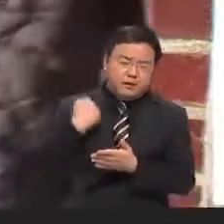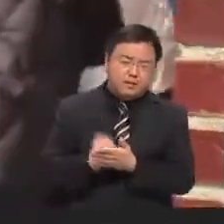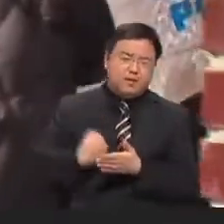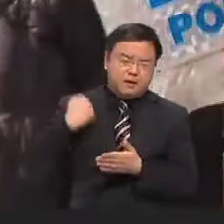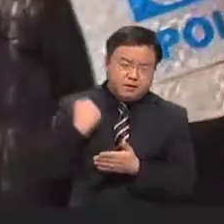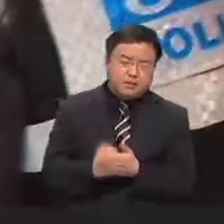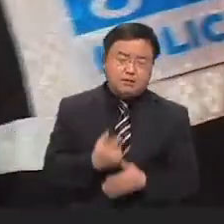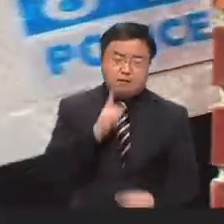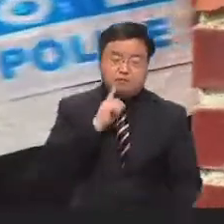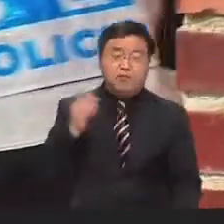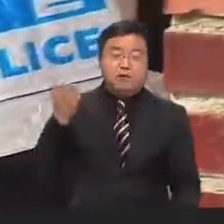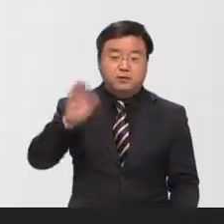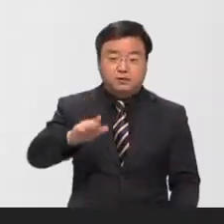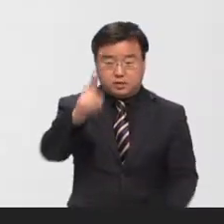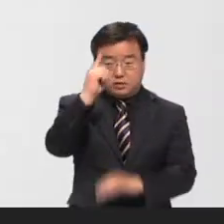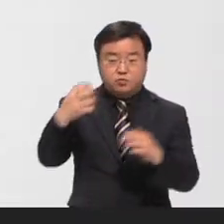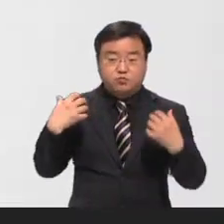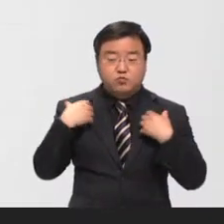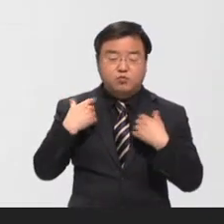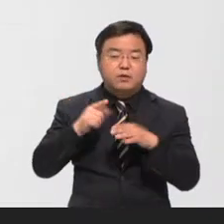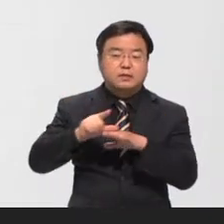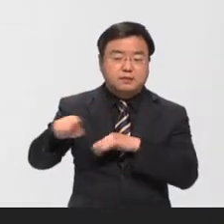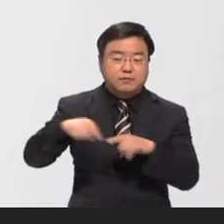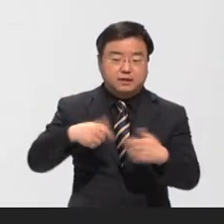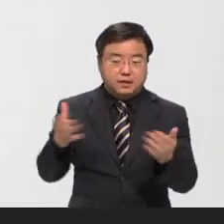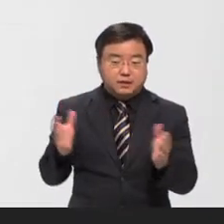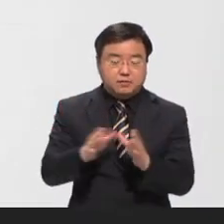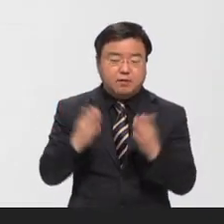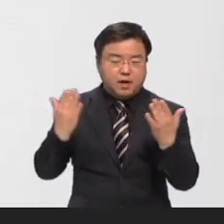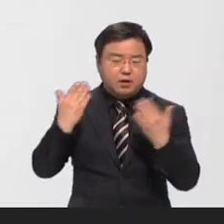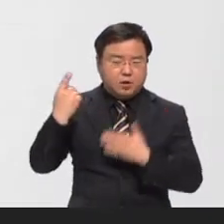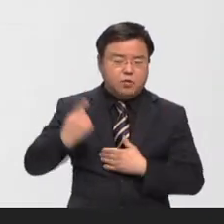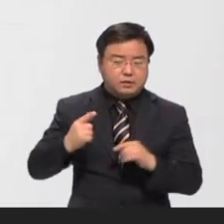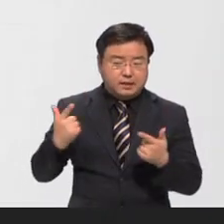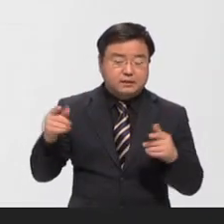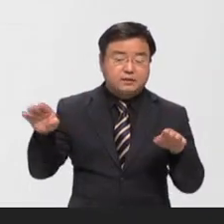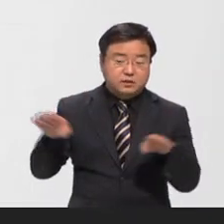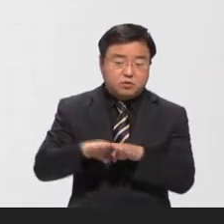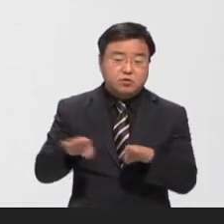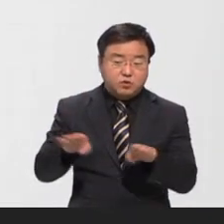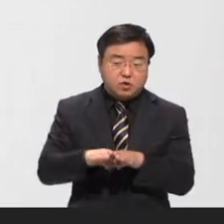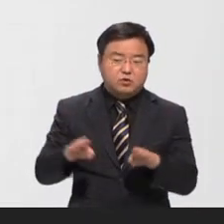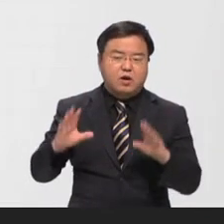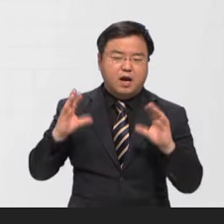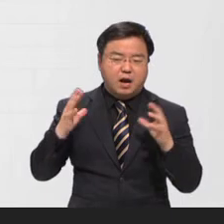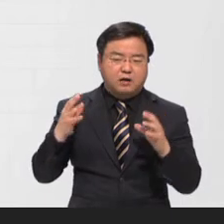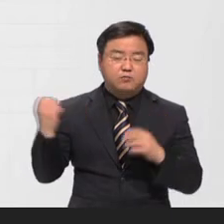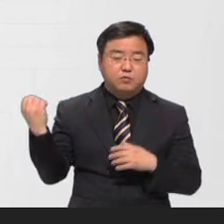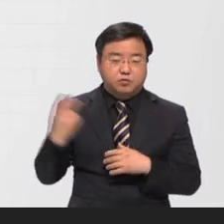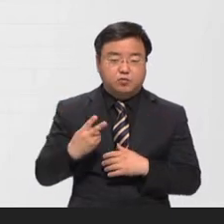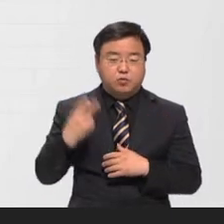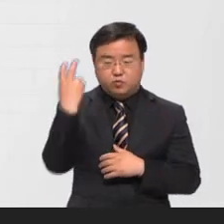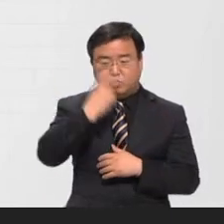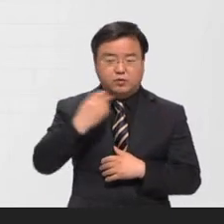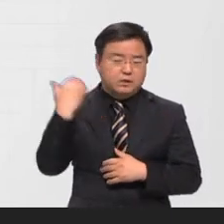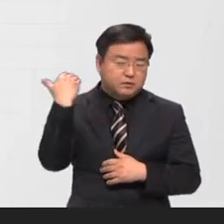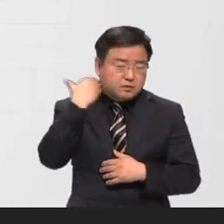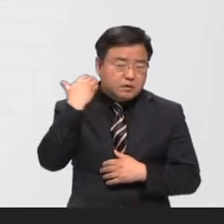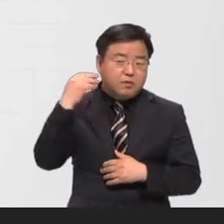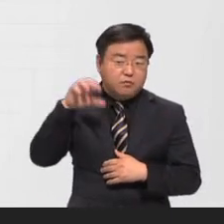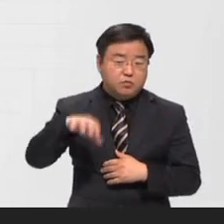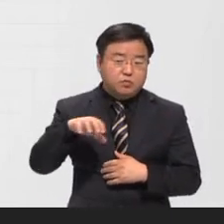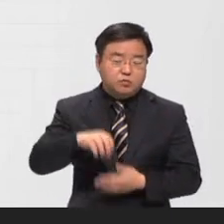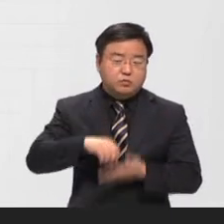안타까워했었는데요. 일단 정부와 지자체는 학교에 나오지 않는 장기결석 아동은 물론이고 이 조사의 사각지대에